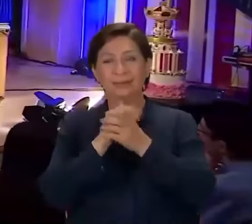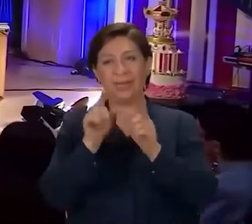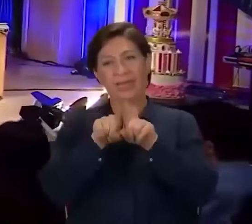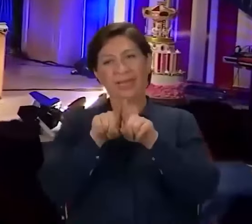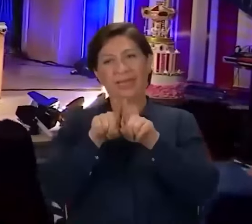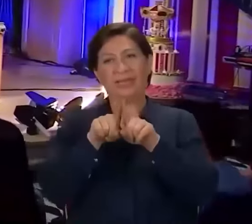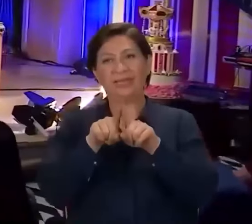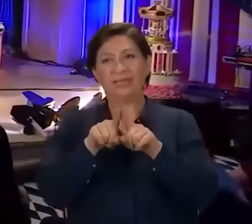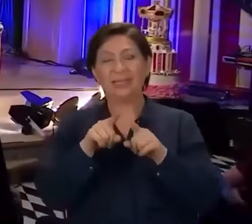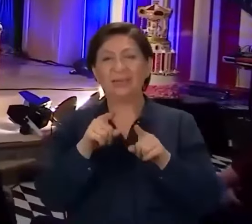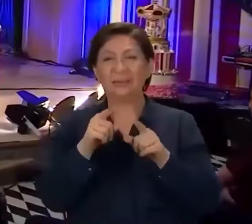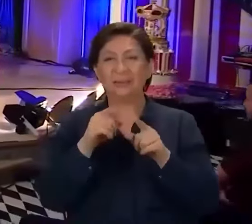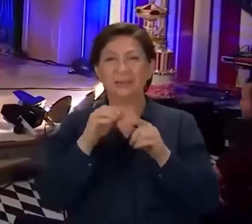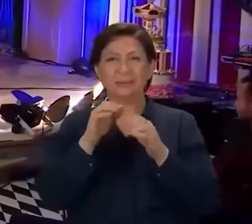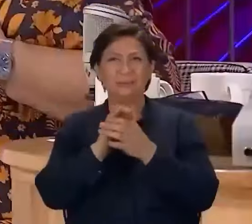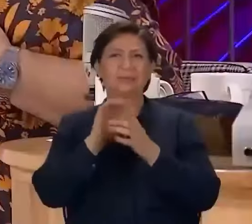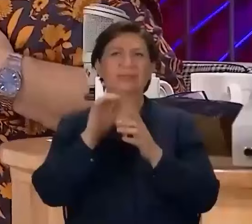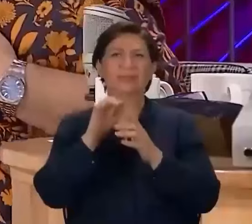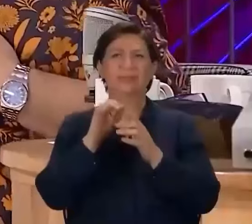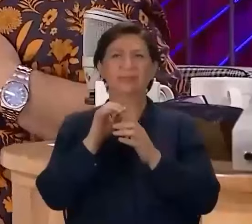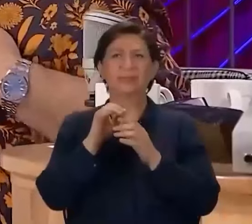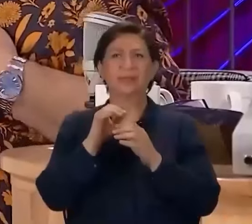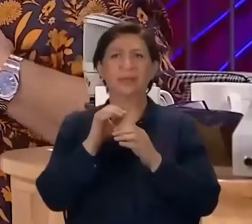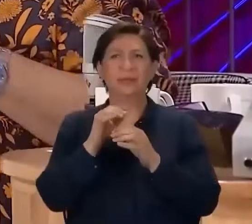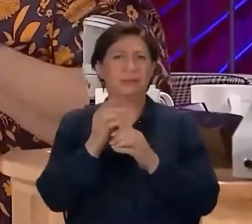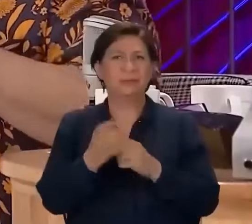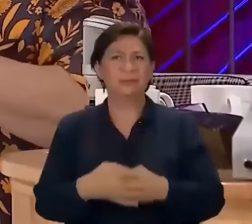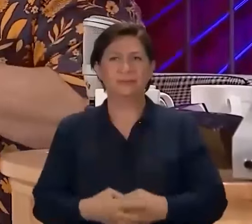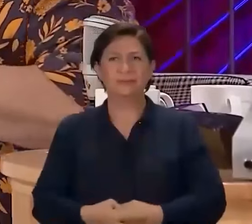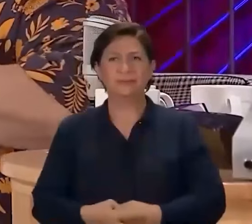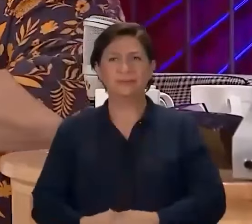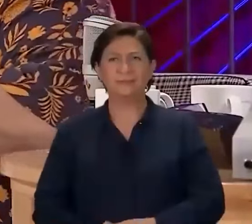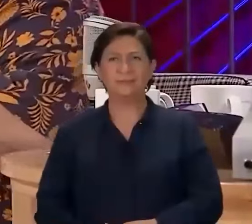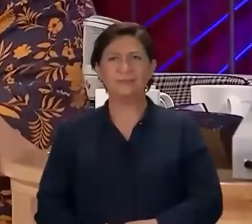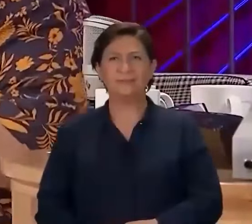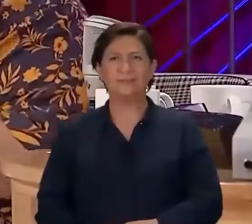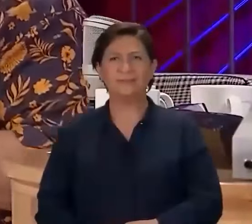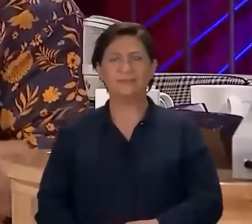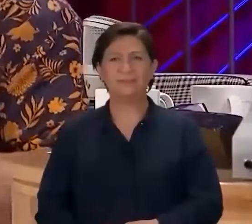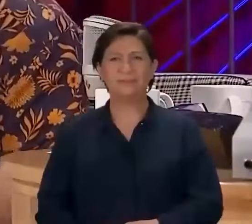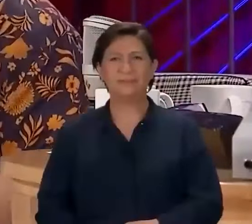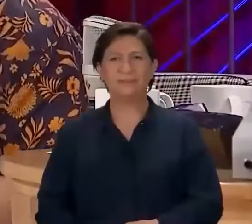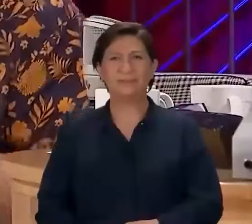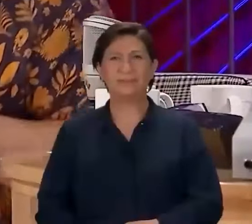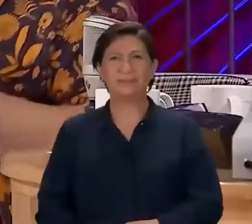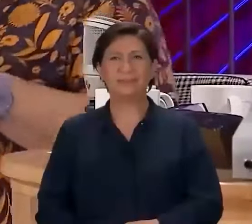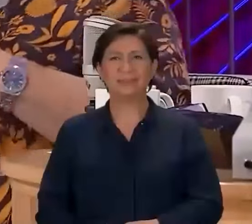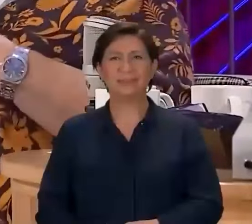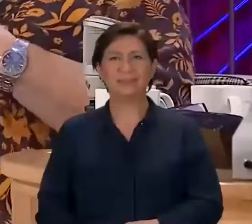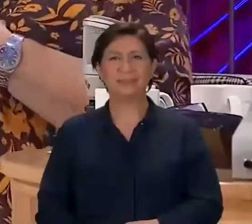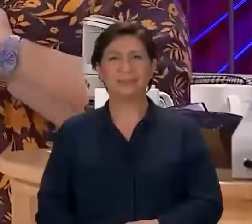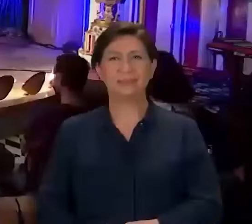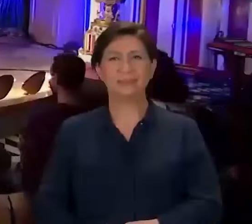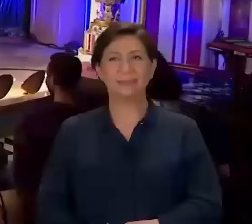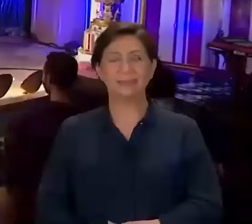Ellerimiz bir, gönüllerimiz bir, ne dağlar. Demirler neldir